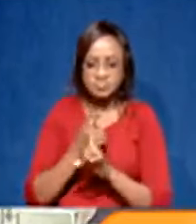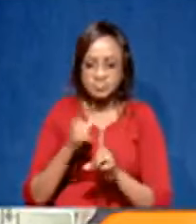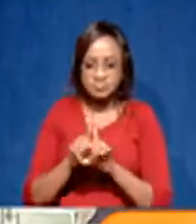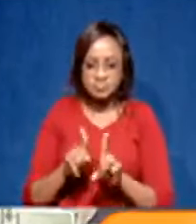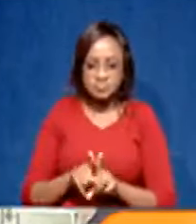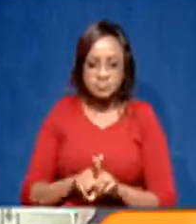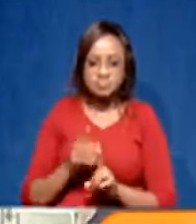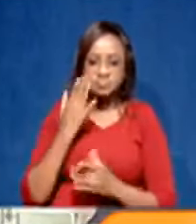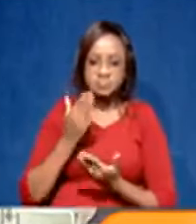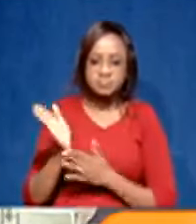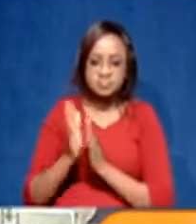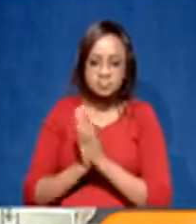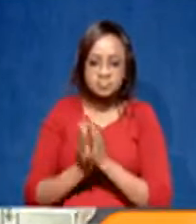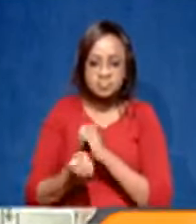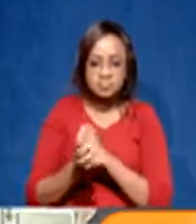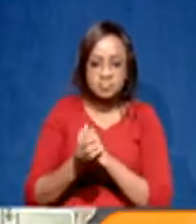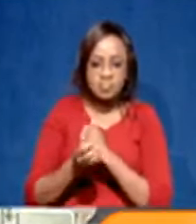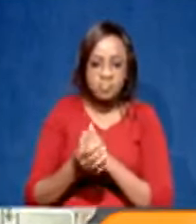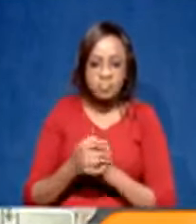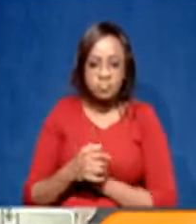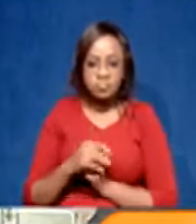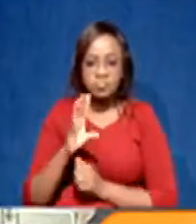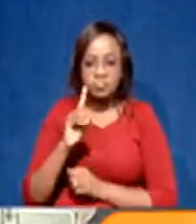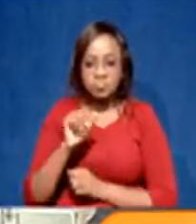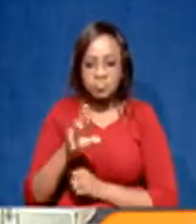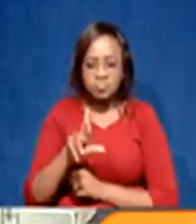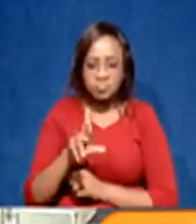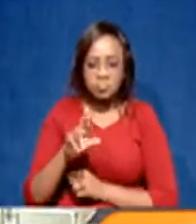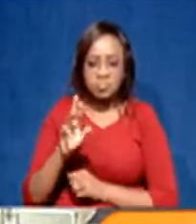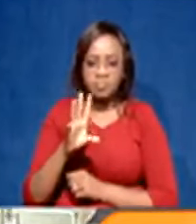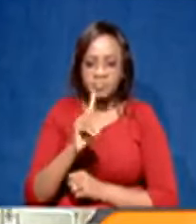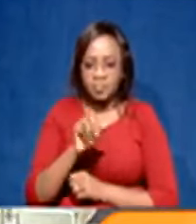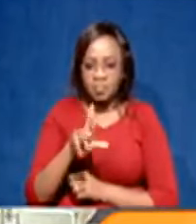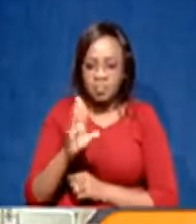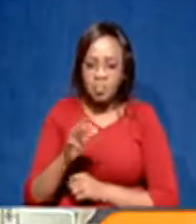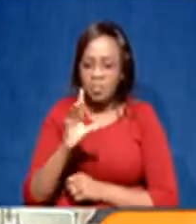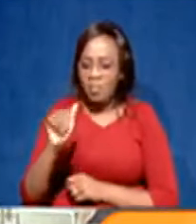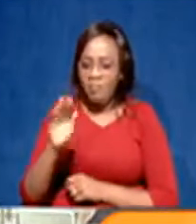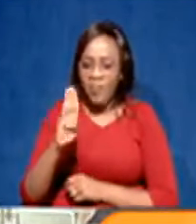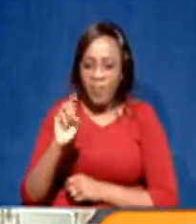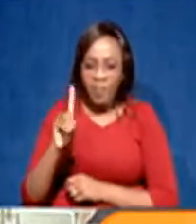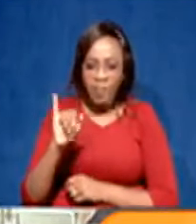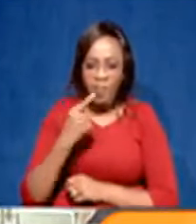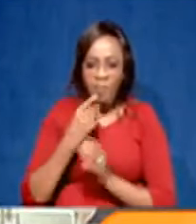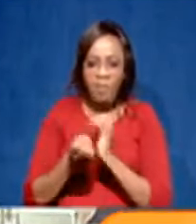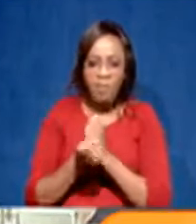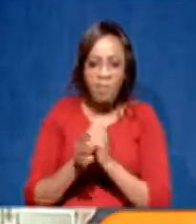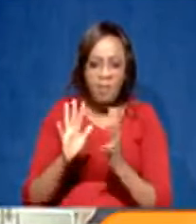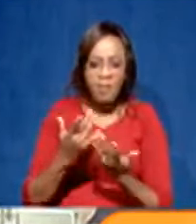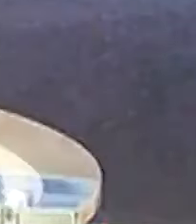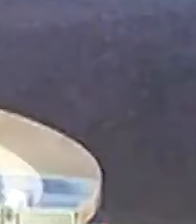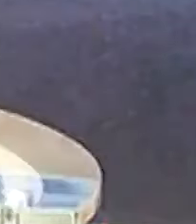na Maumbile, Dr. Abdissamad Dimbil anatoa ufafanuzi wa kina kuhusu yellow fever, dalili zake na vipi mtu anaweza